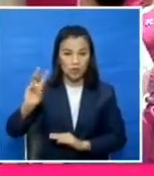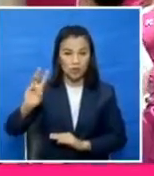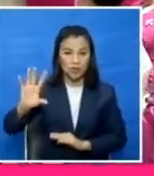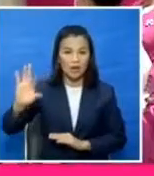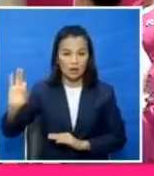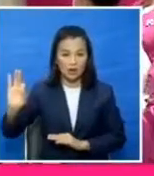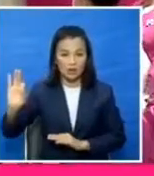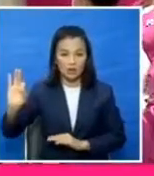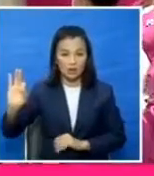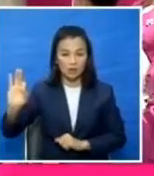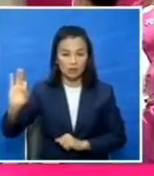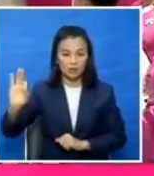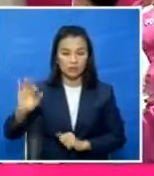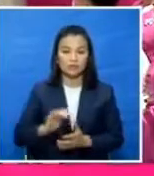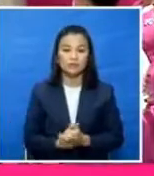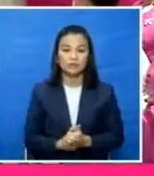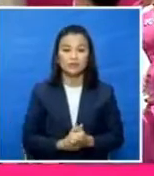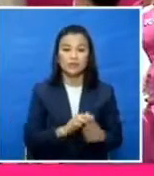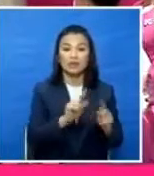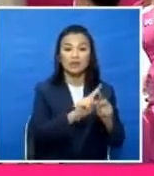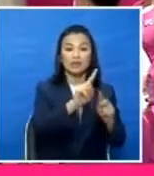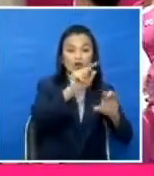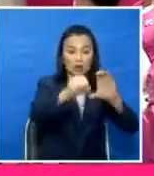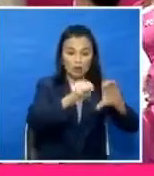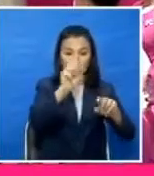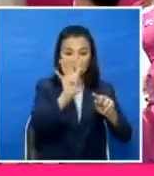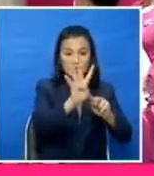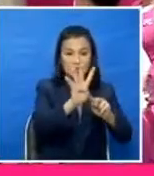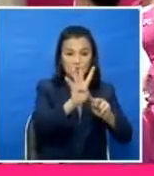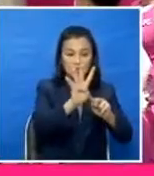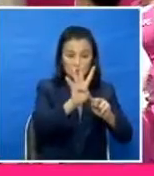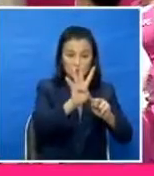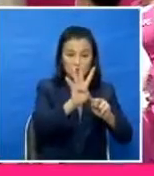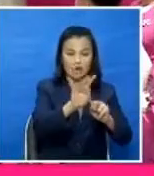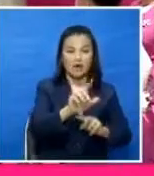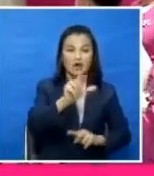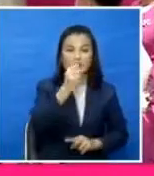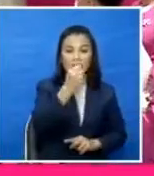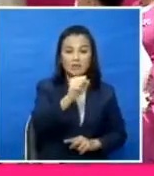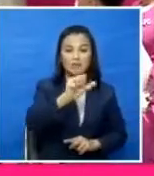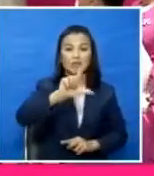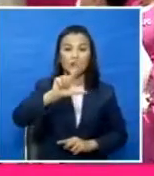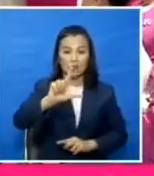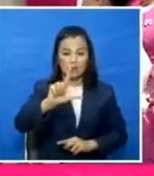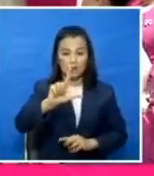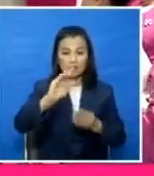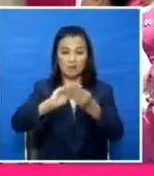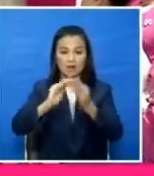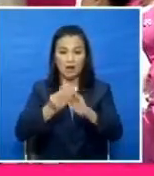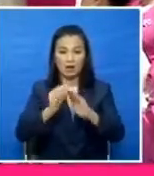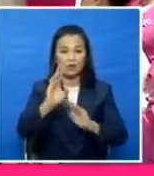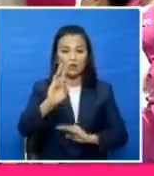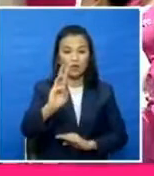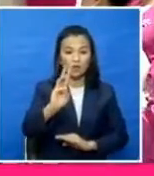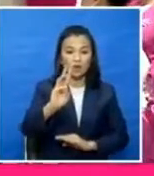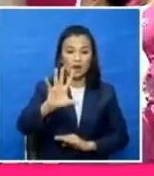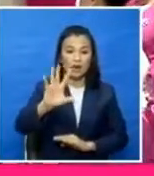6560659อันดับที่2หมุนครั้งที่4งวดที่10หมุนอักษรลอลิงเลขที่ออก